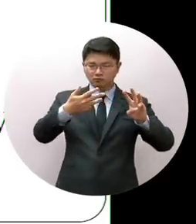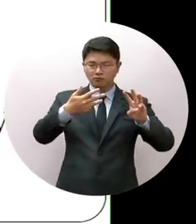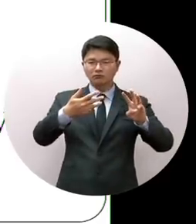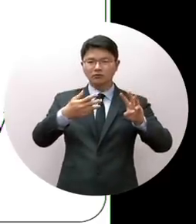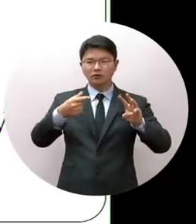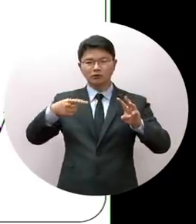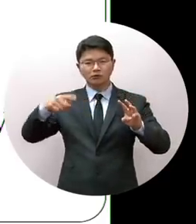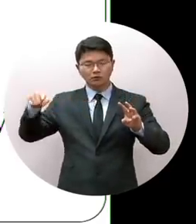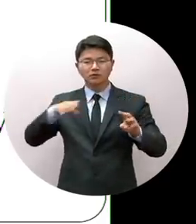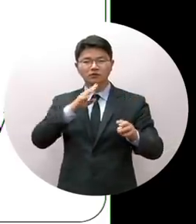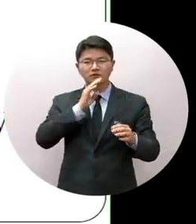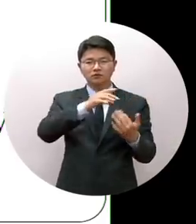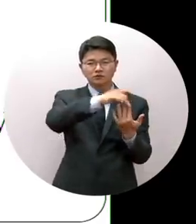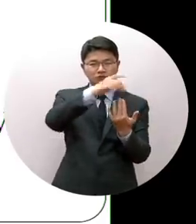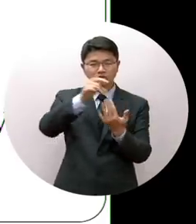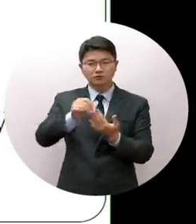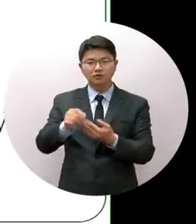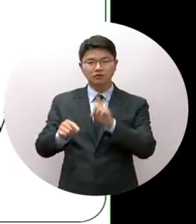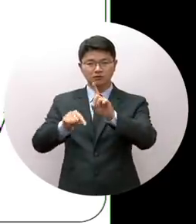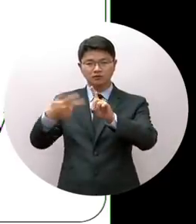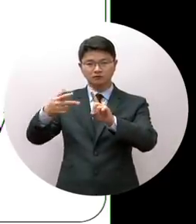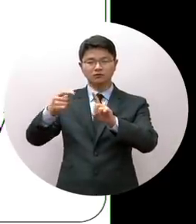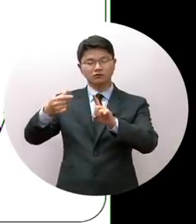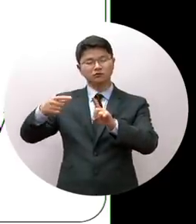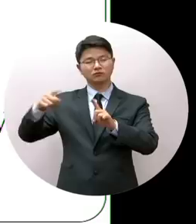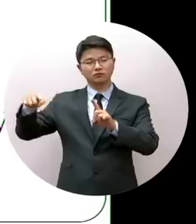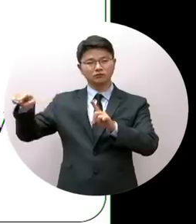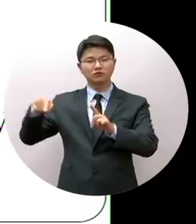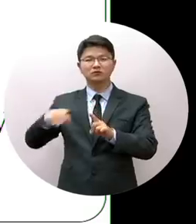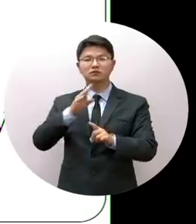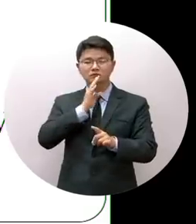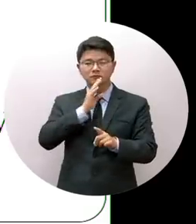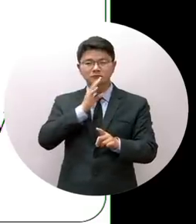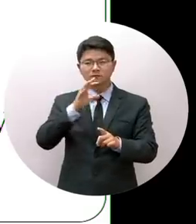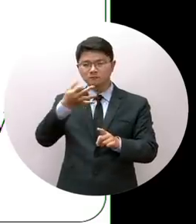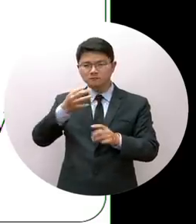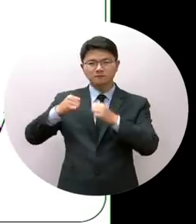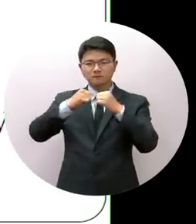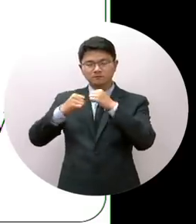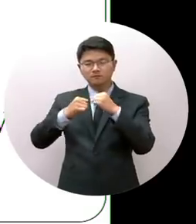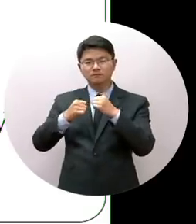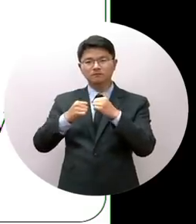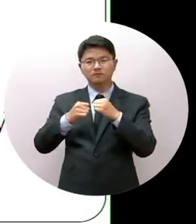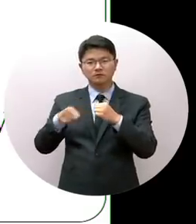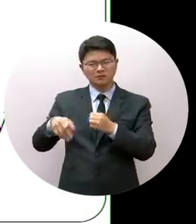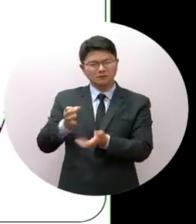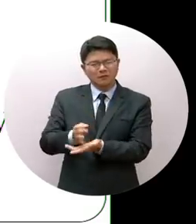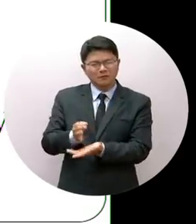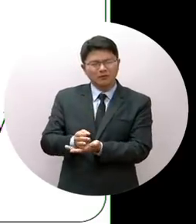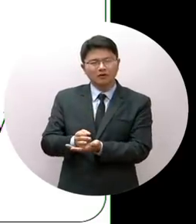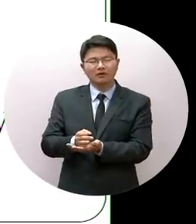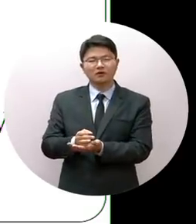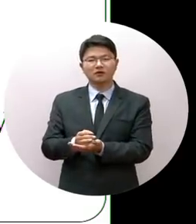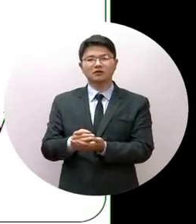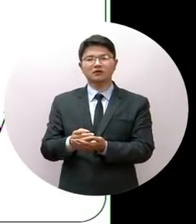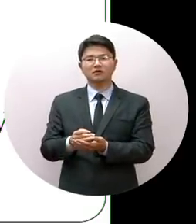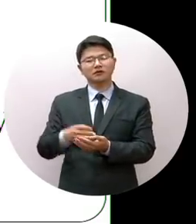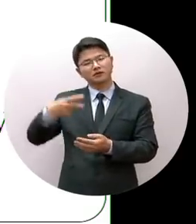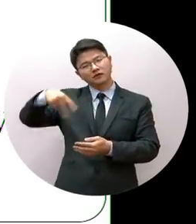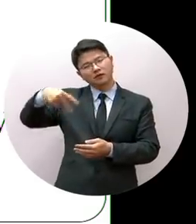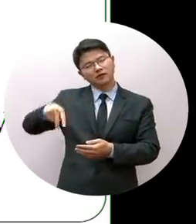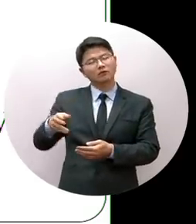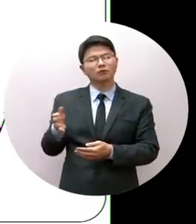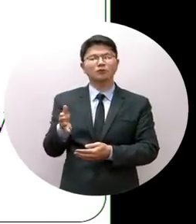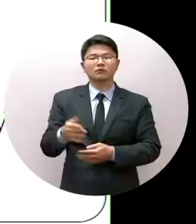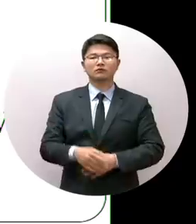选，1.7是竞价，竞价很便宜，才2块多，所以它不